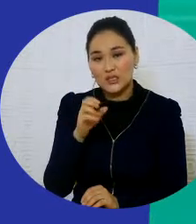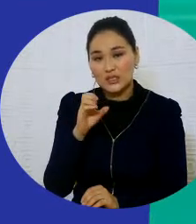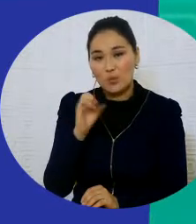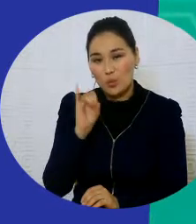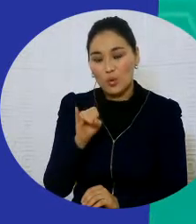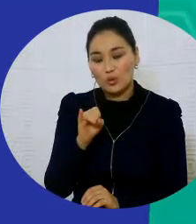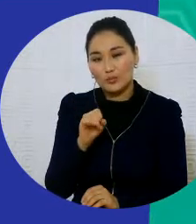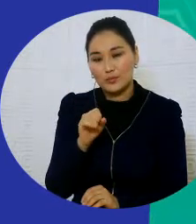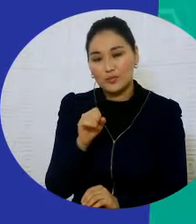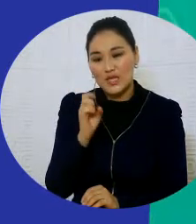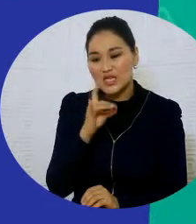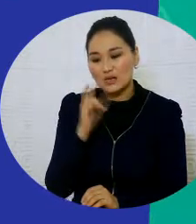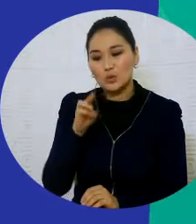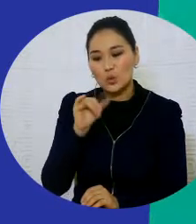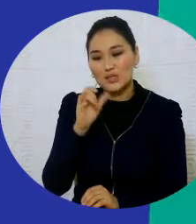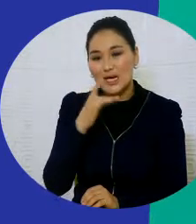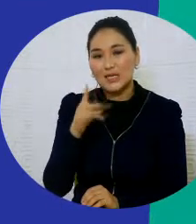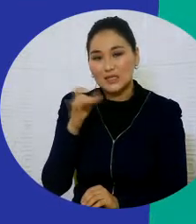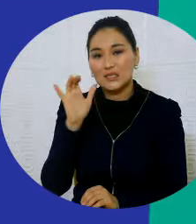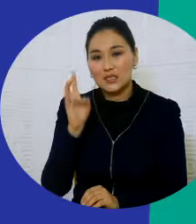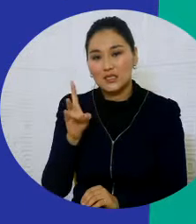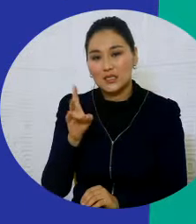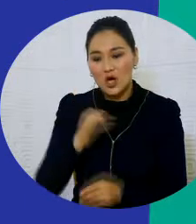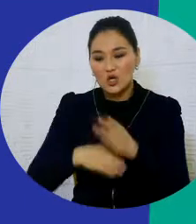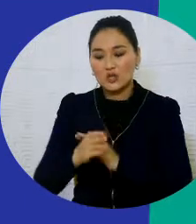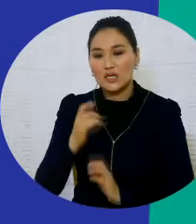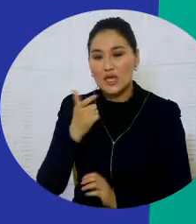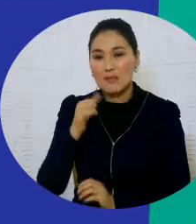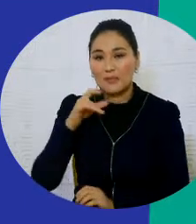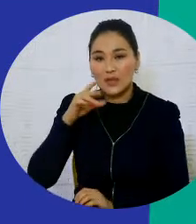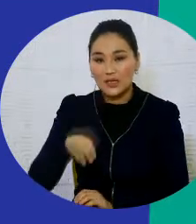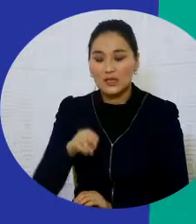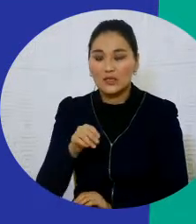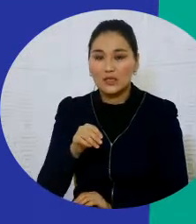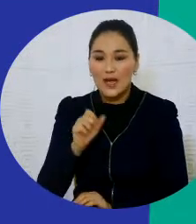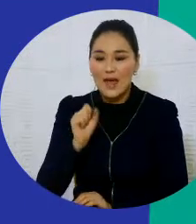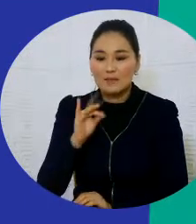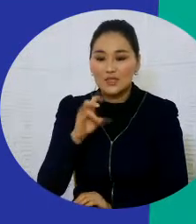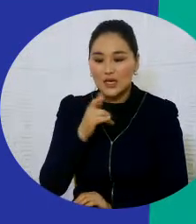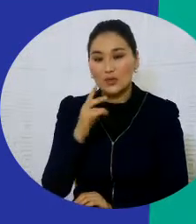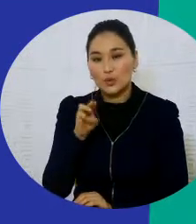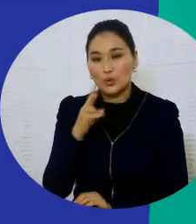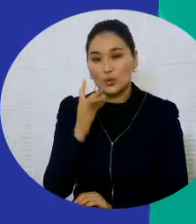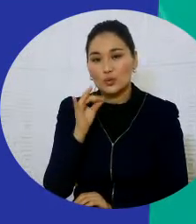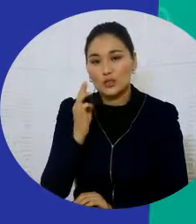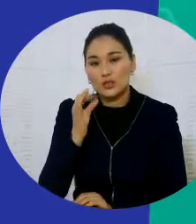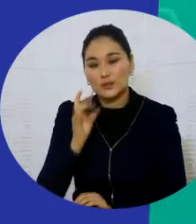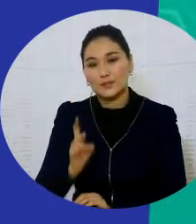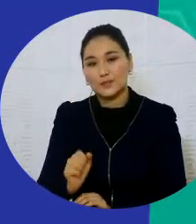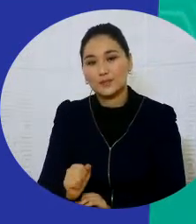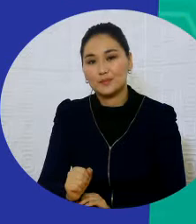боловсрол эзэмших чадахгүй, нийгмээс тусгаарлагдах, осол гэмтэл өртөх эрсдэл өндөр, амжиргааны төвшин